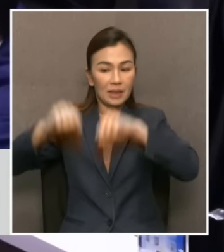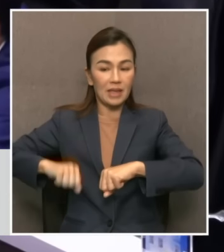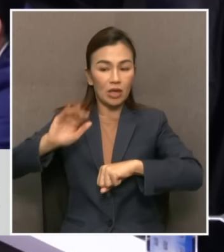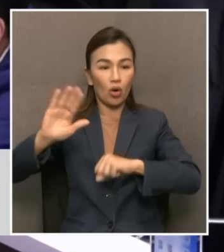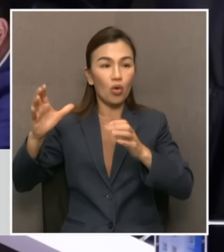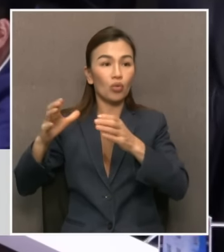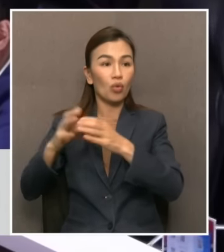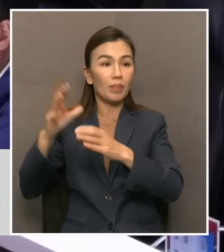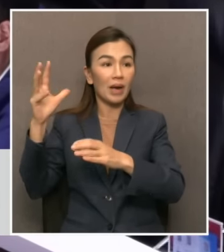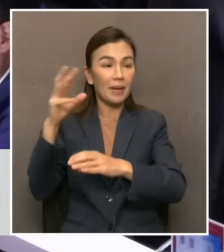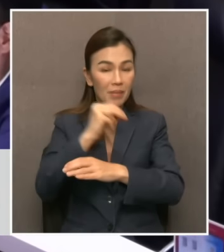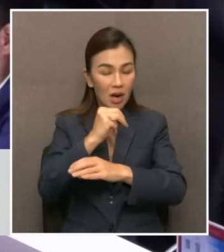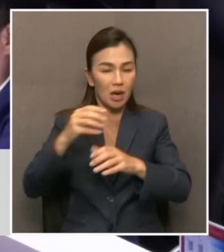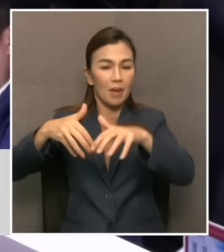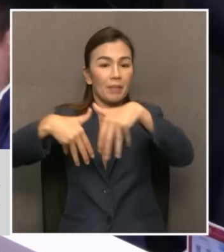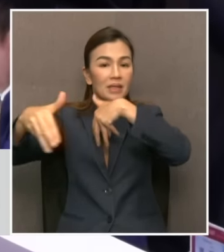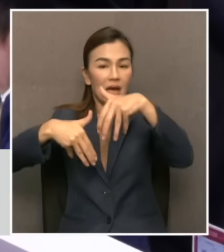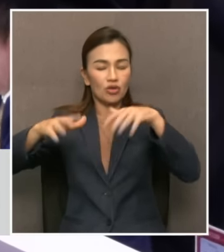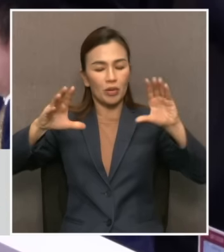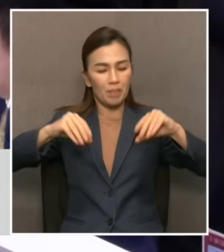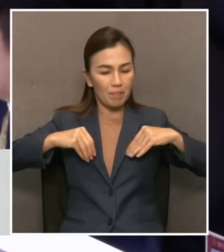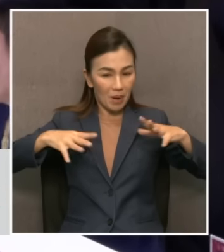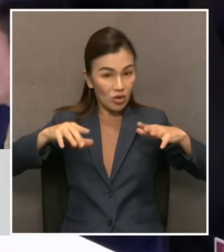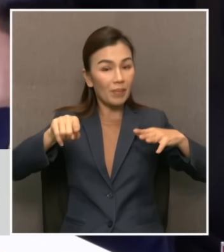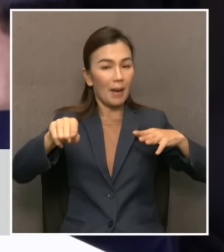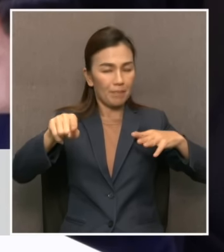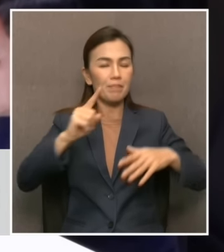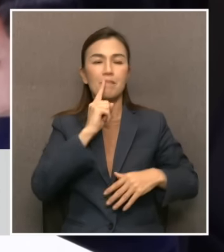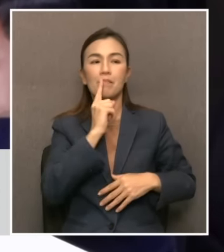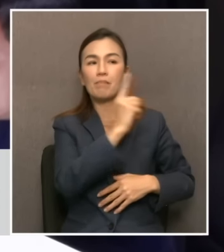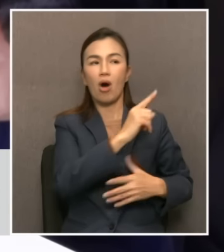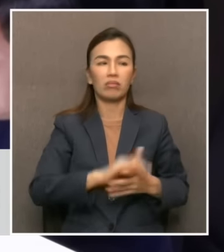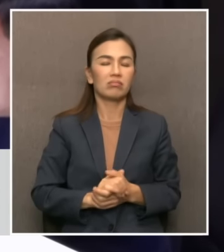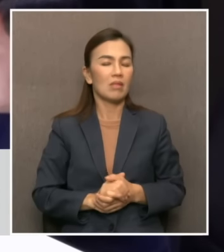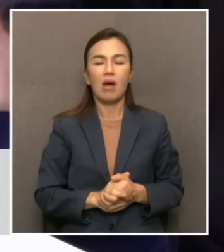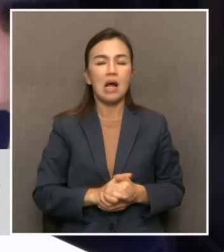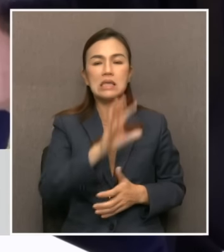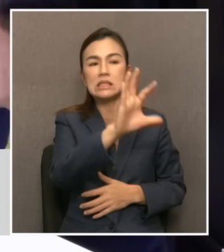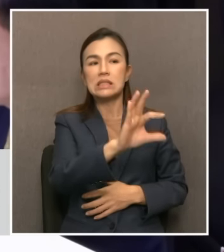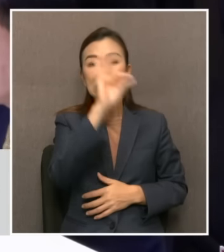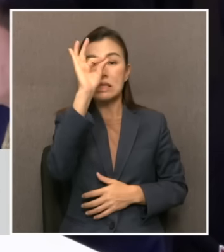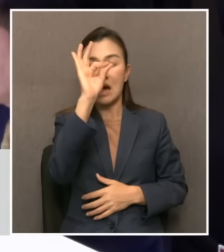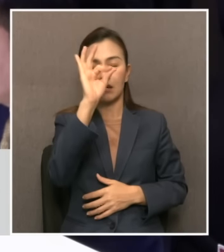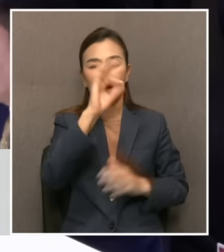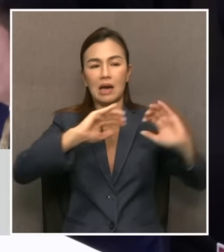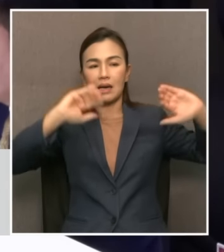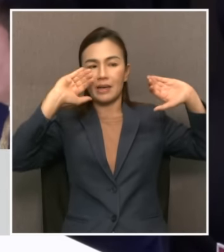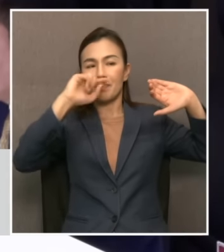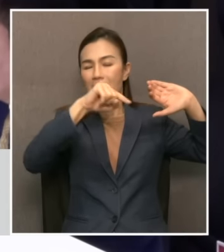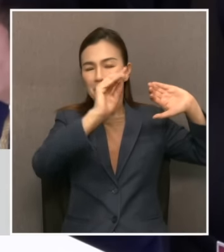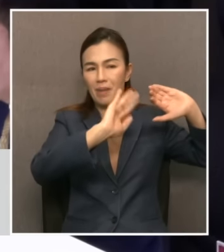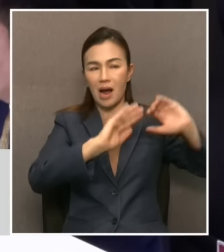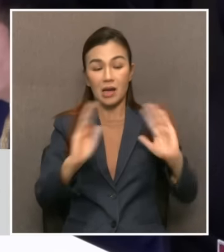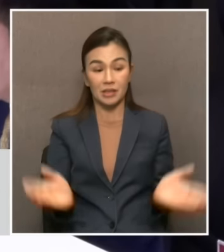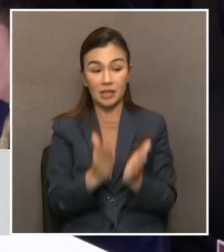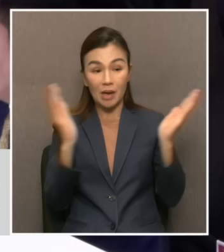องทั้งพรรคประชาชนโหวตไม่เห็นชอบตามจุดยืนที่ไม่โหวตเลือกนายกรัฐมนตรีจากขั้วรัฐบาลนะคะแล้วก็ไม่สนับสนุนน